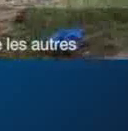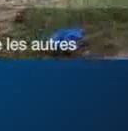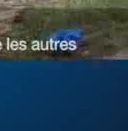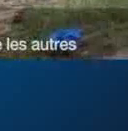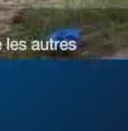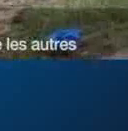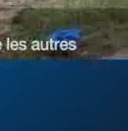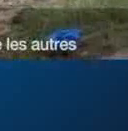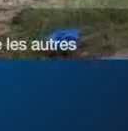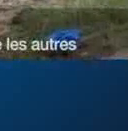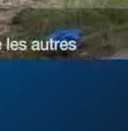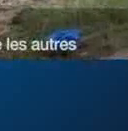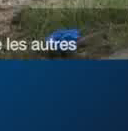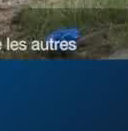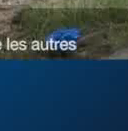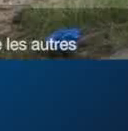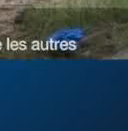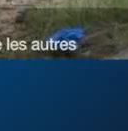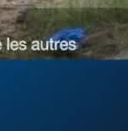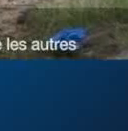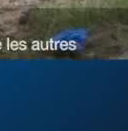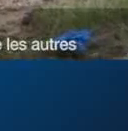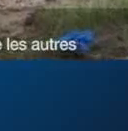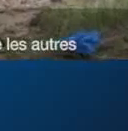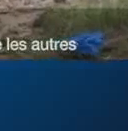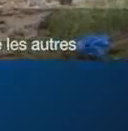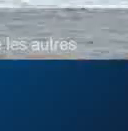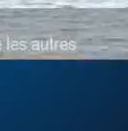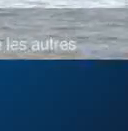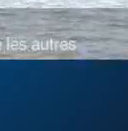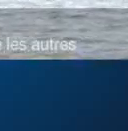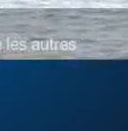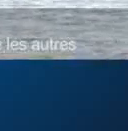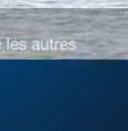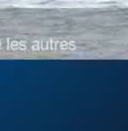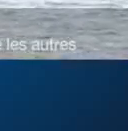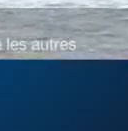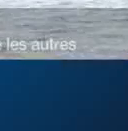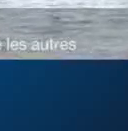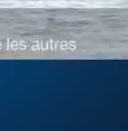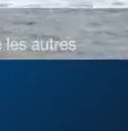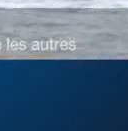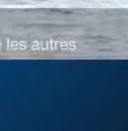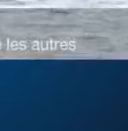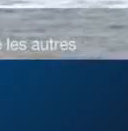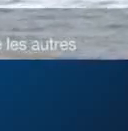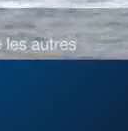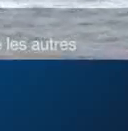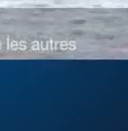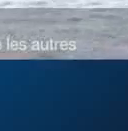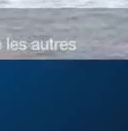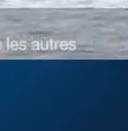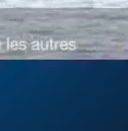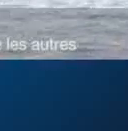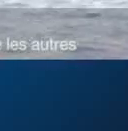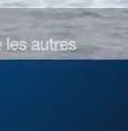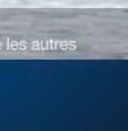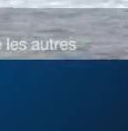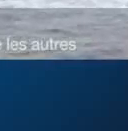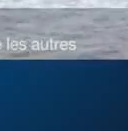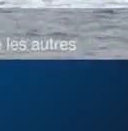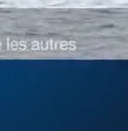Dans cette édition également, nous découvrirons un pêcheur pas comme les autres, un jeune Ivoirien. Il pêche avec ses mains. Son